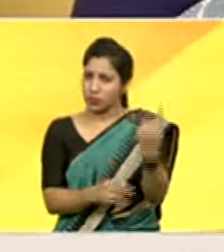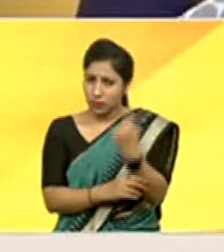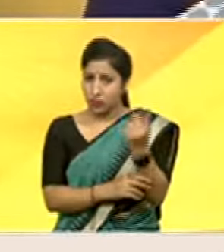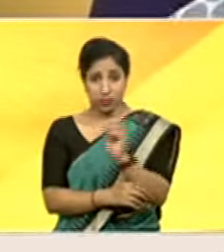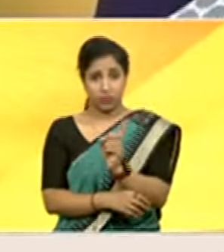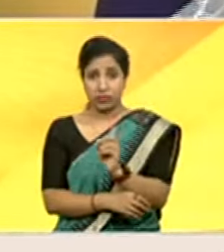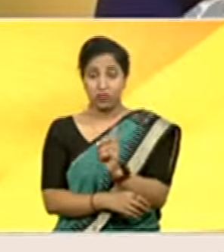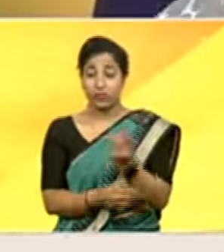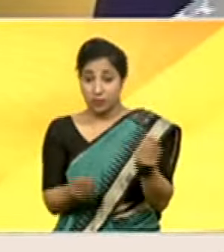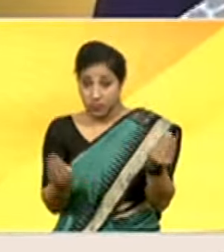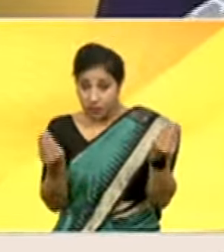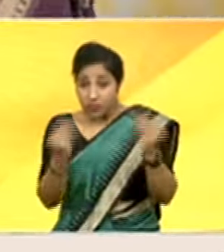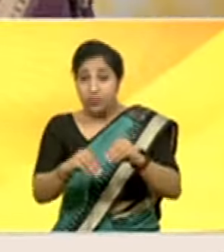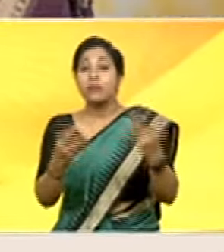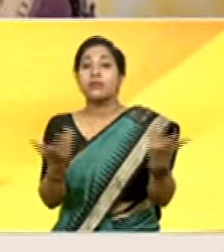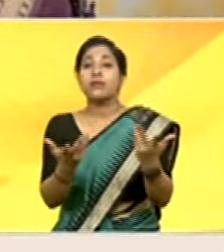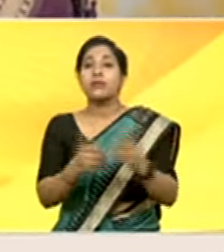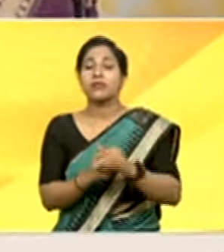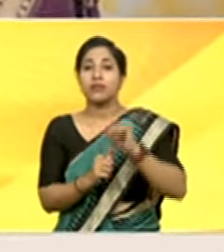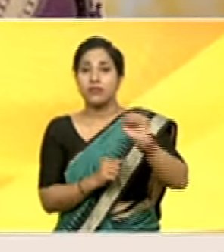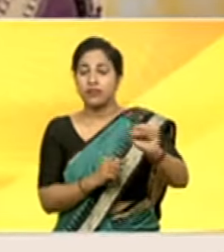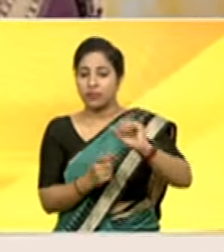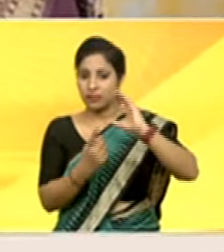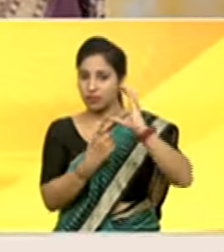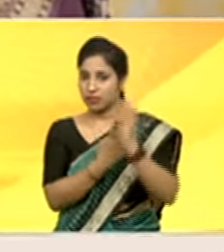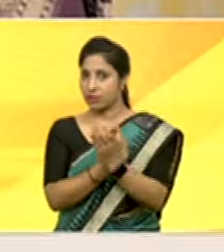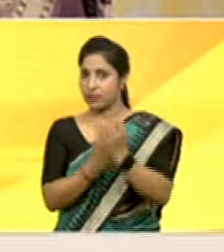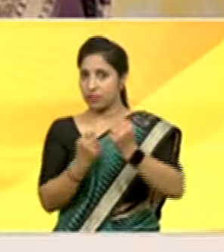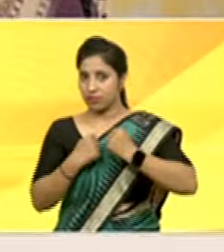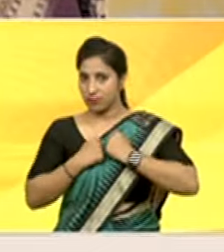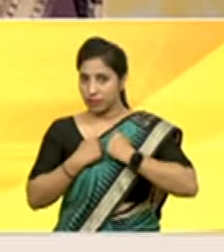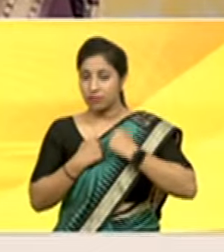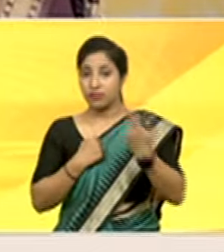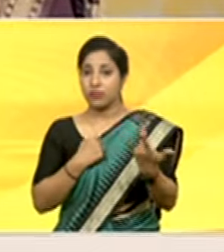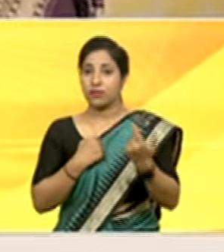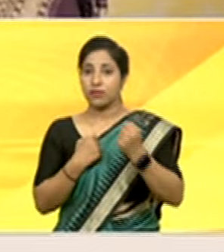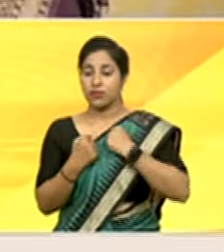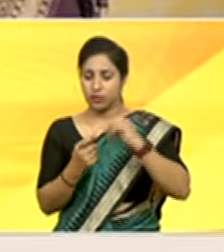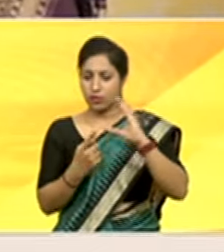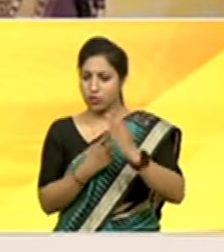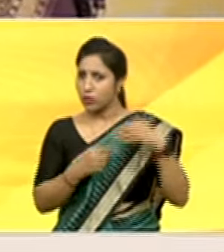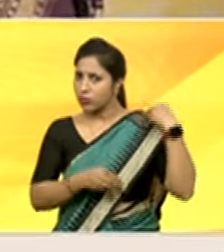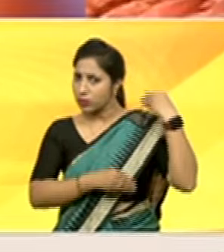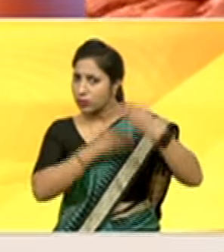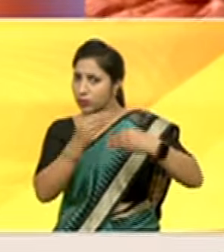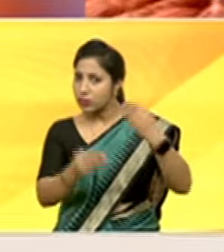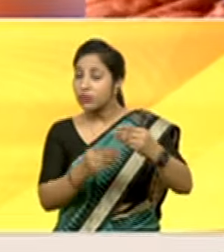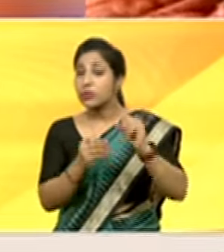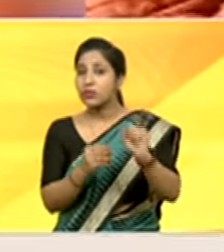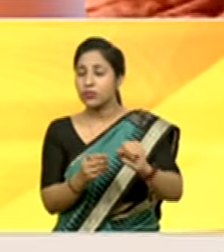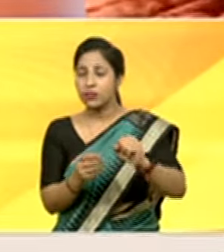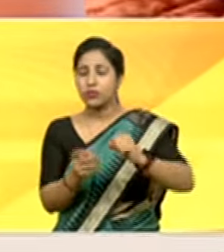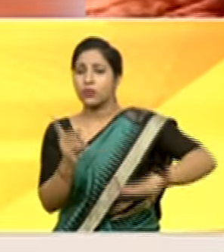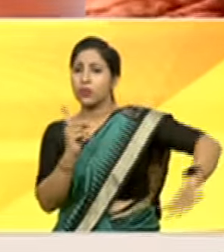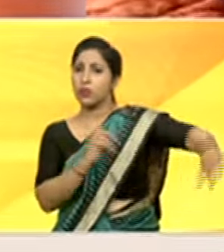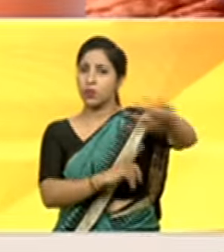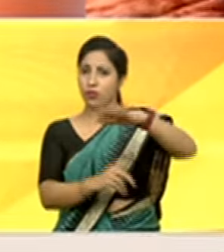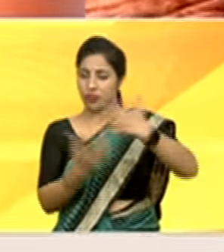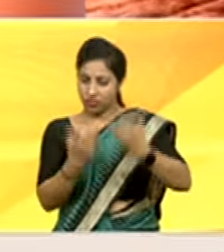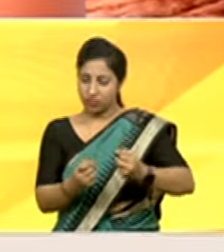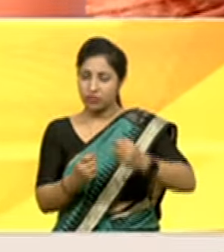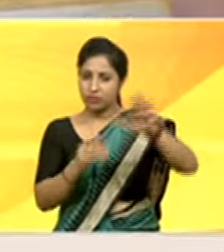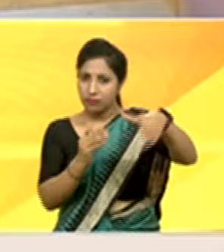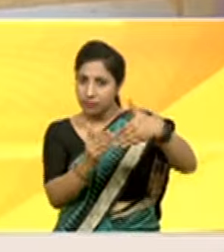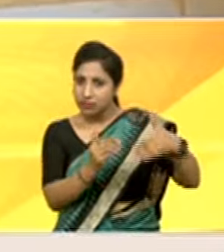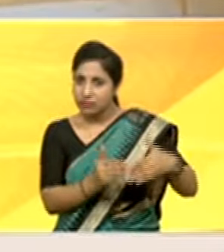बलकि ये अपनी परंपरा अपनी संस्कृती से भी दुनिया को परिचीत करा